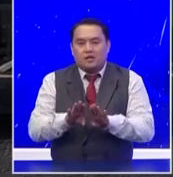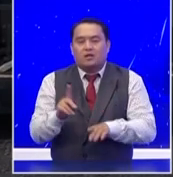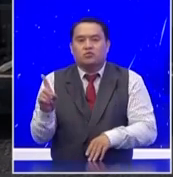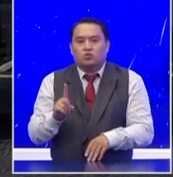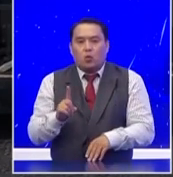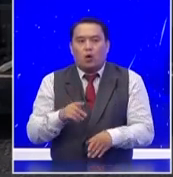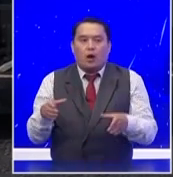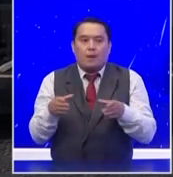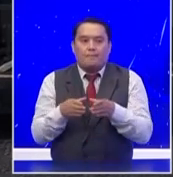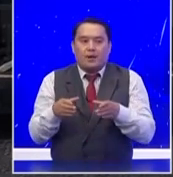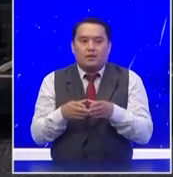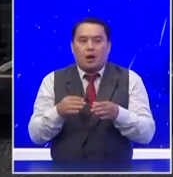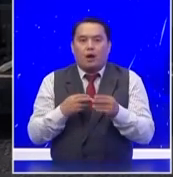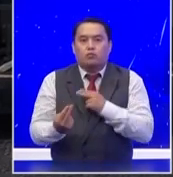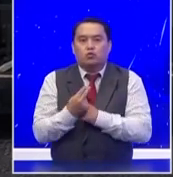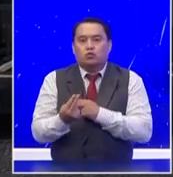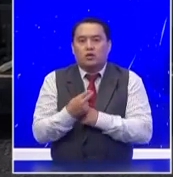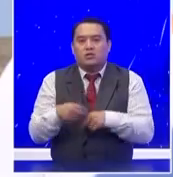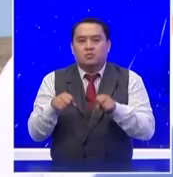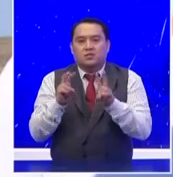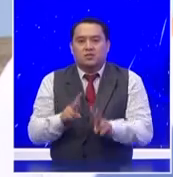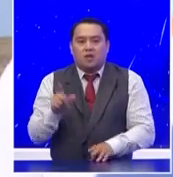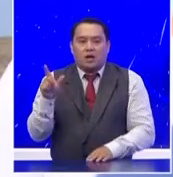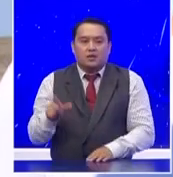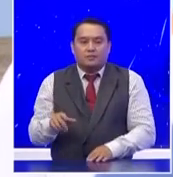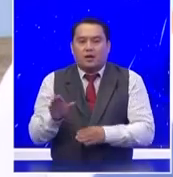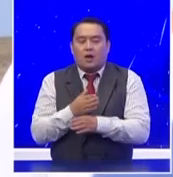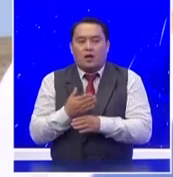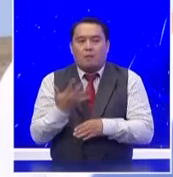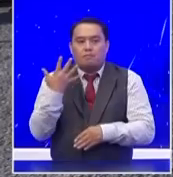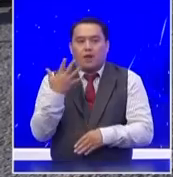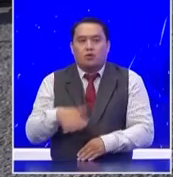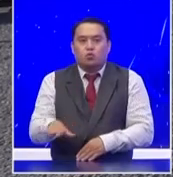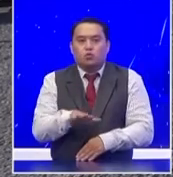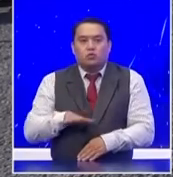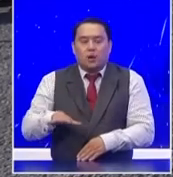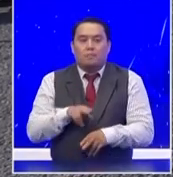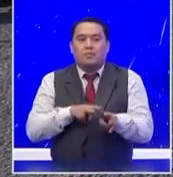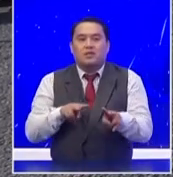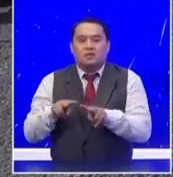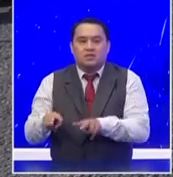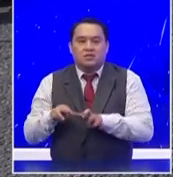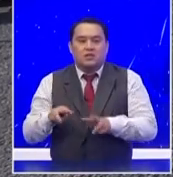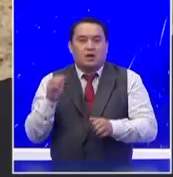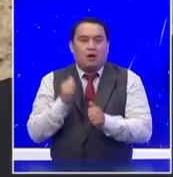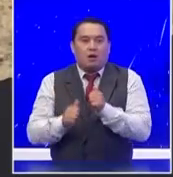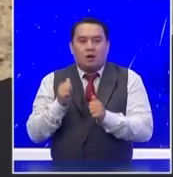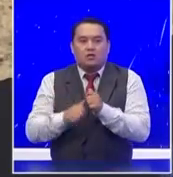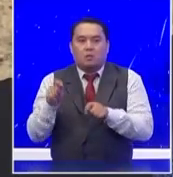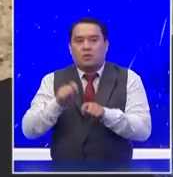пришлось обучать местных кадров. Трасса разделена на 5 участков. Вице-министр проинспектировал каждый.